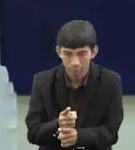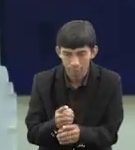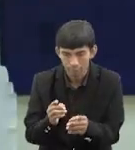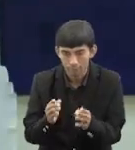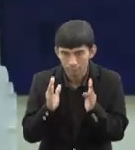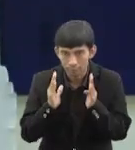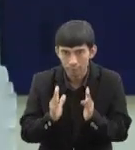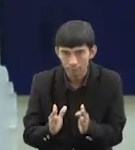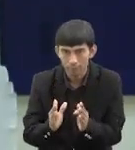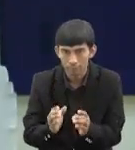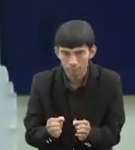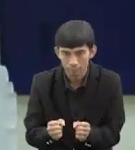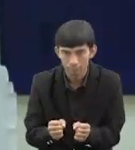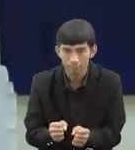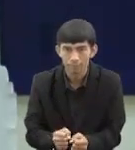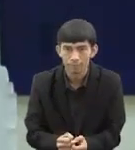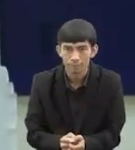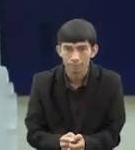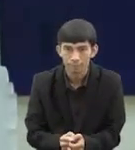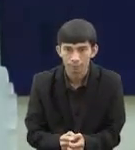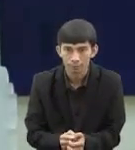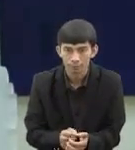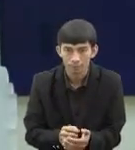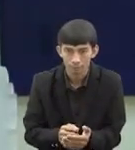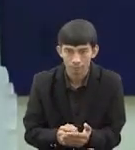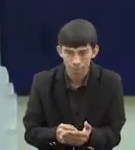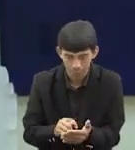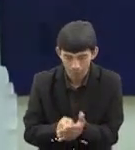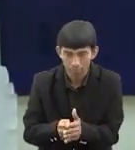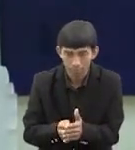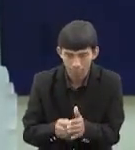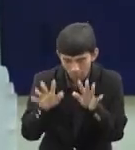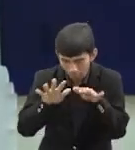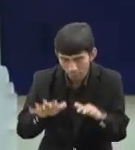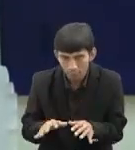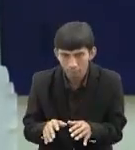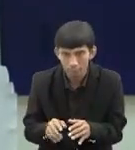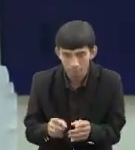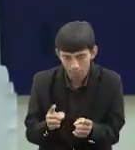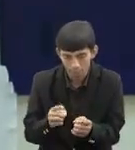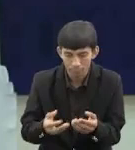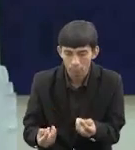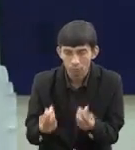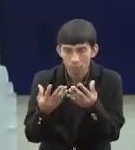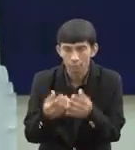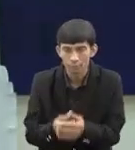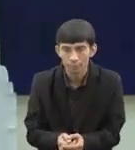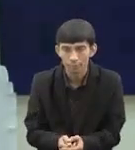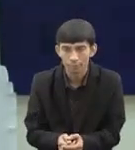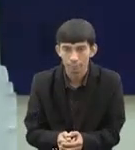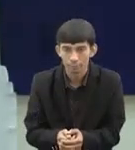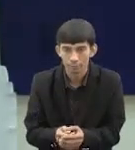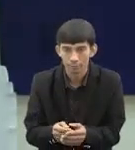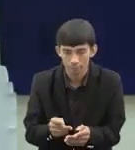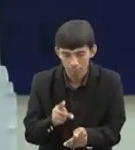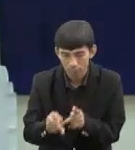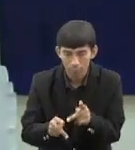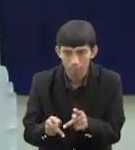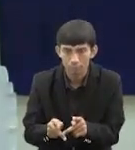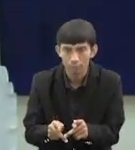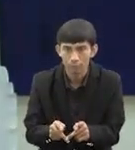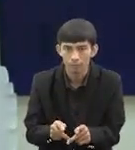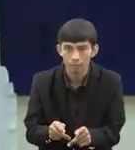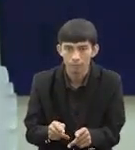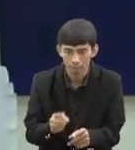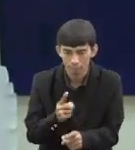có trớ prong priếp mân bần đáy cả nà phliên thliêng chung chóm hai